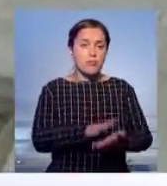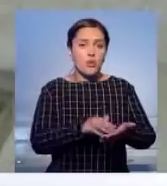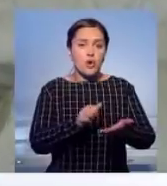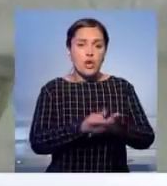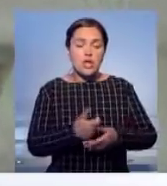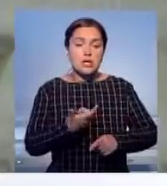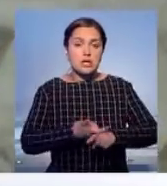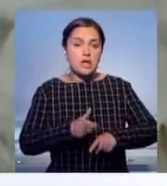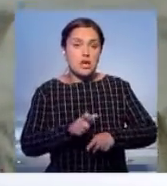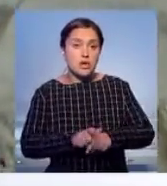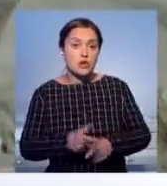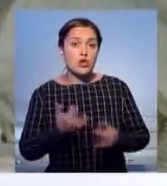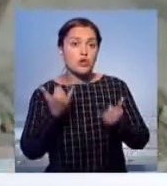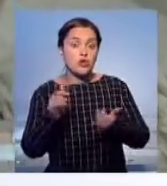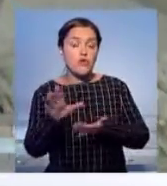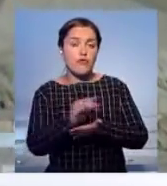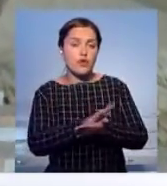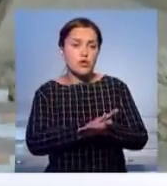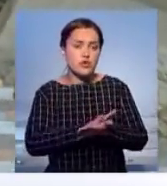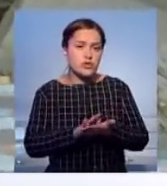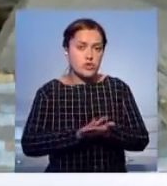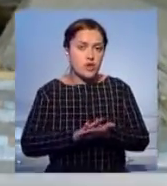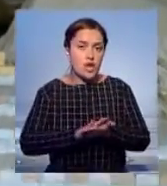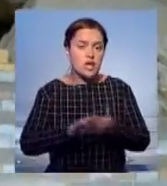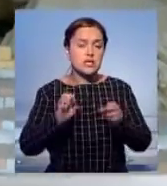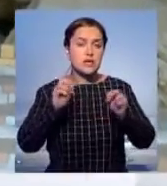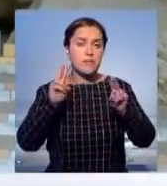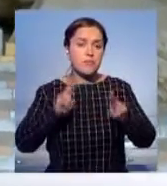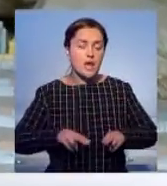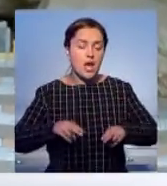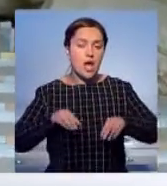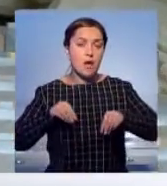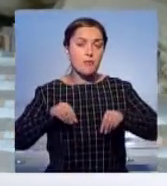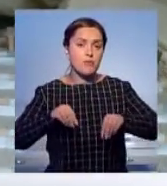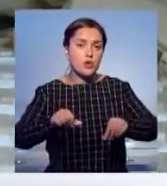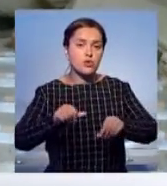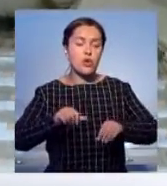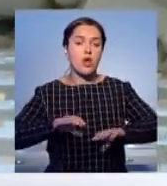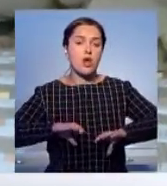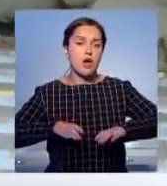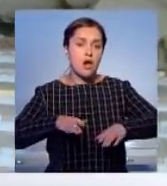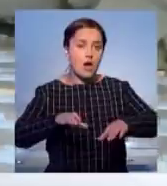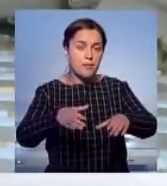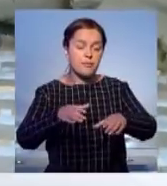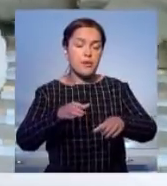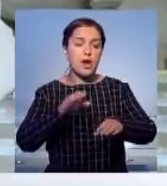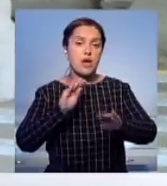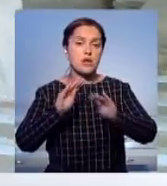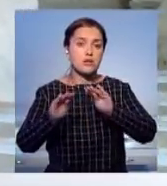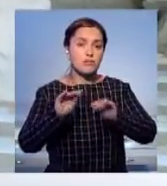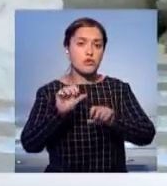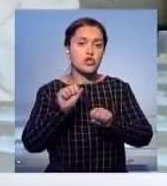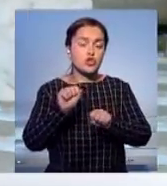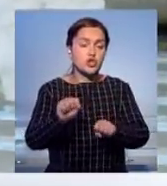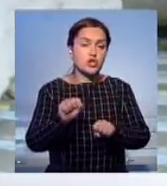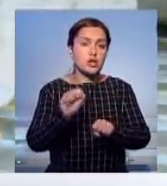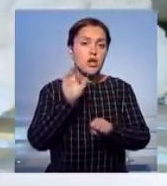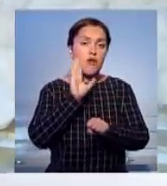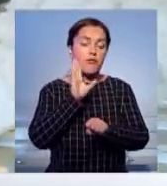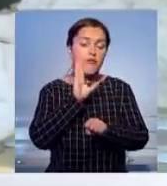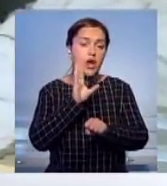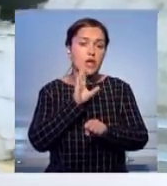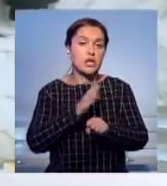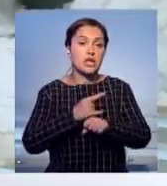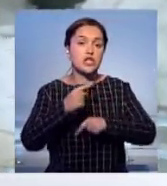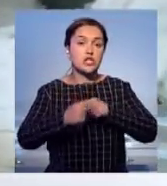Сейчас санитария все иначе. Стены очищены с помощью пескоструя, уложена брусчатка, на входе защита от морской волны. Еще через